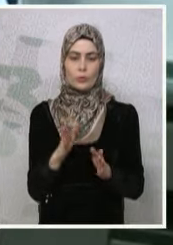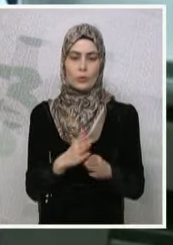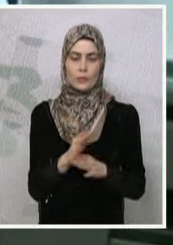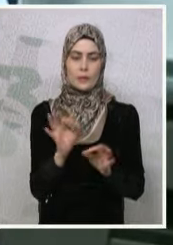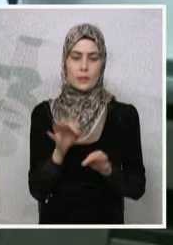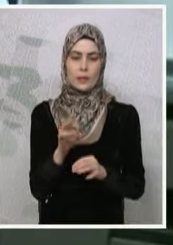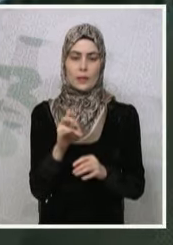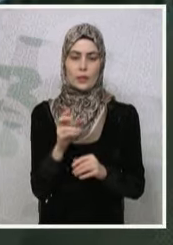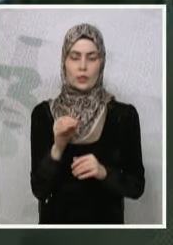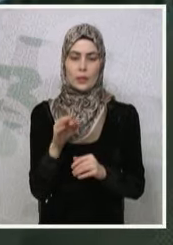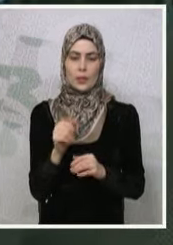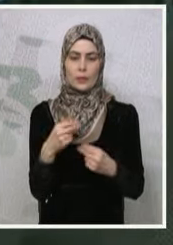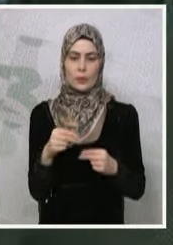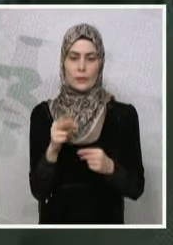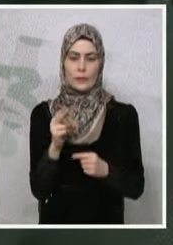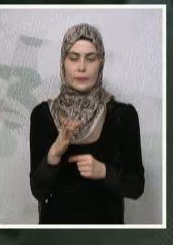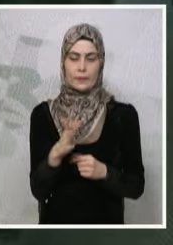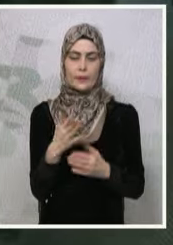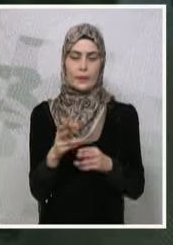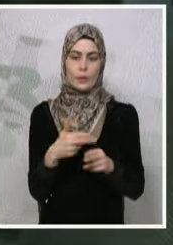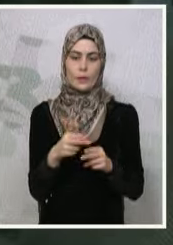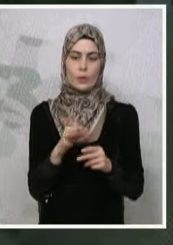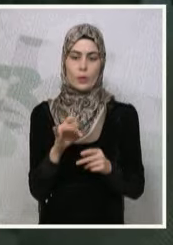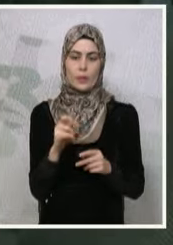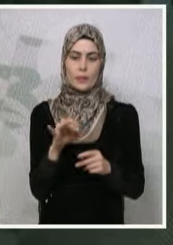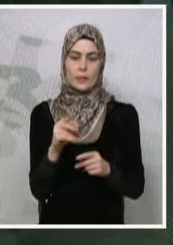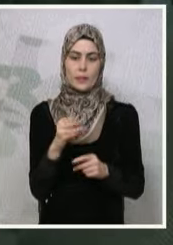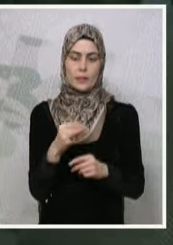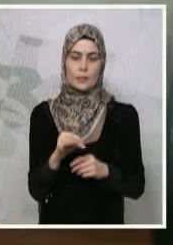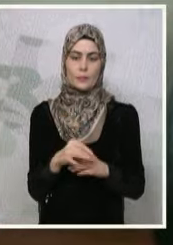на счета продавцов квартир или кредитных организаций, если речь идет о погашении ипотеки.